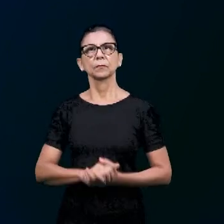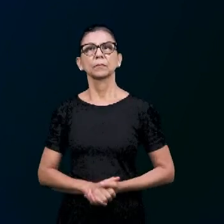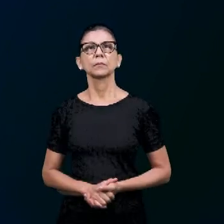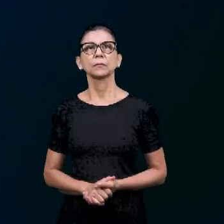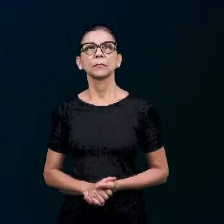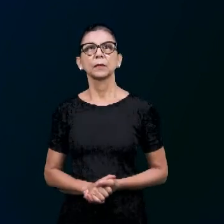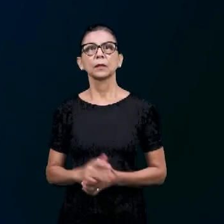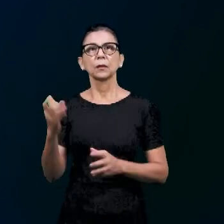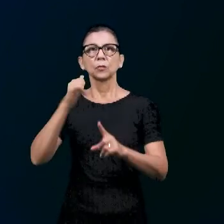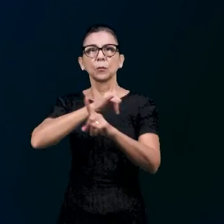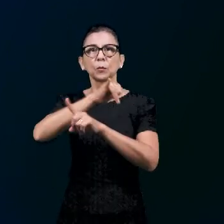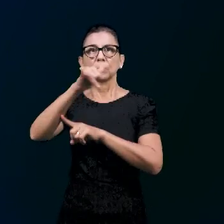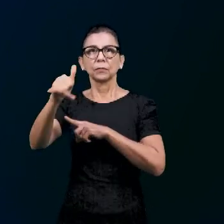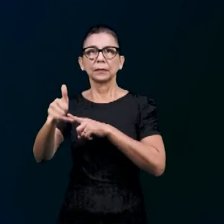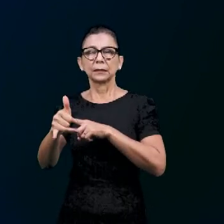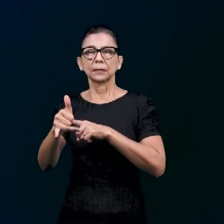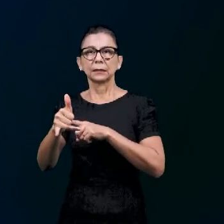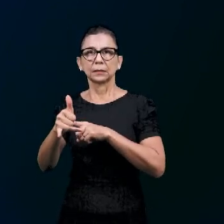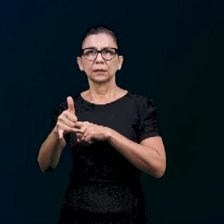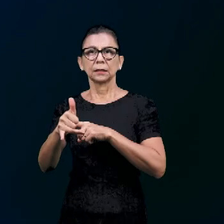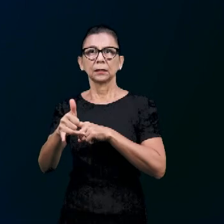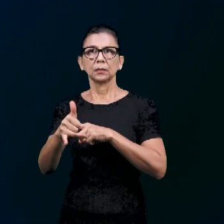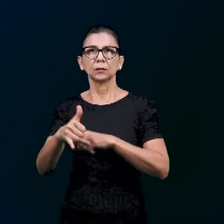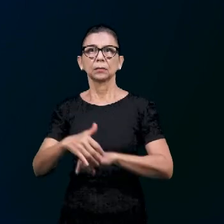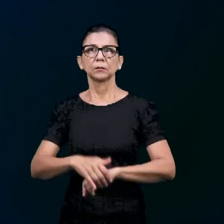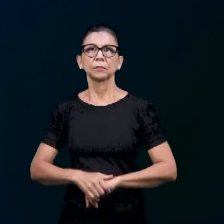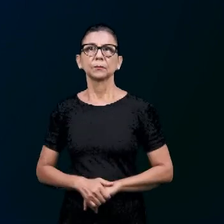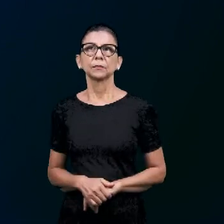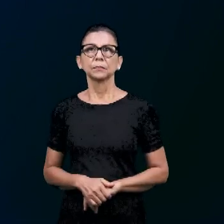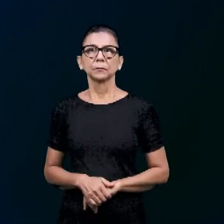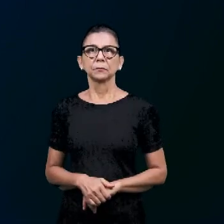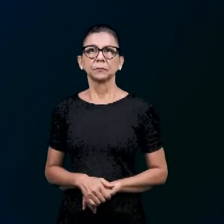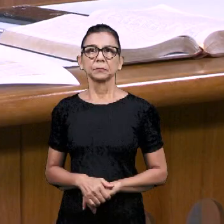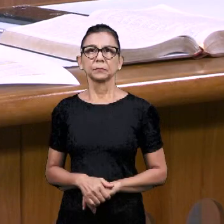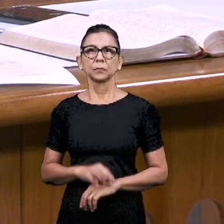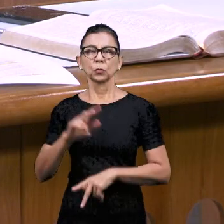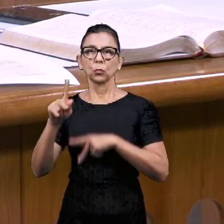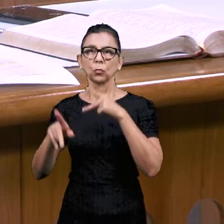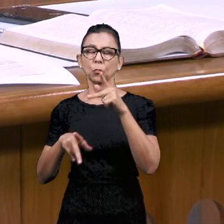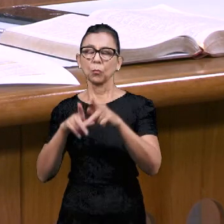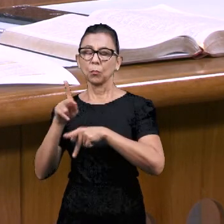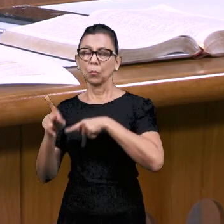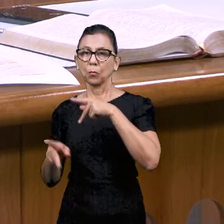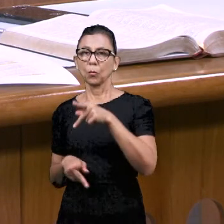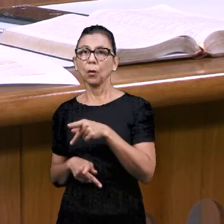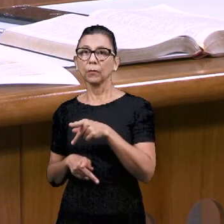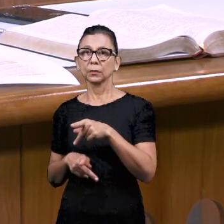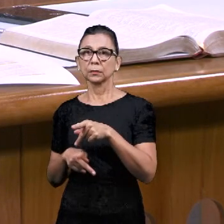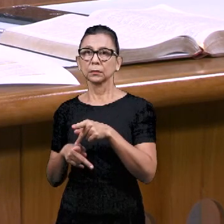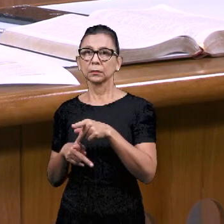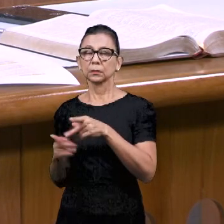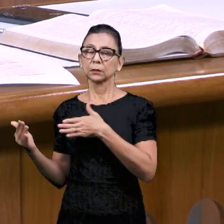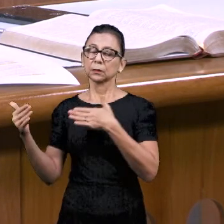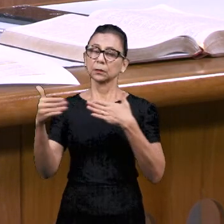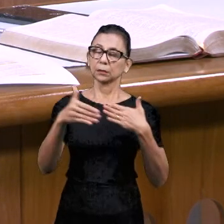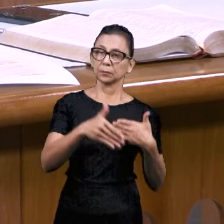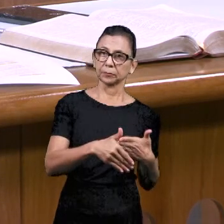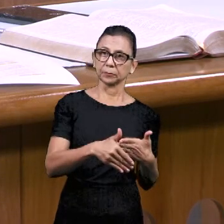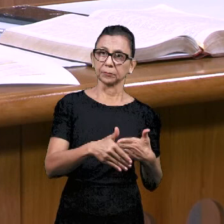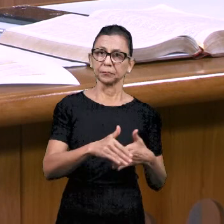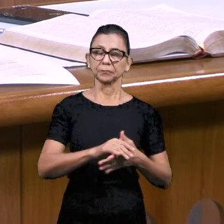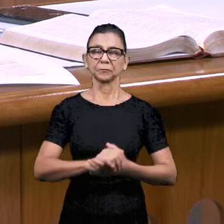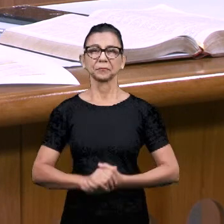peuple se corrompt. Et celui qui garde la loi est bien heureux. » Loué soit le nom du Seigneur. Amen. Nous allons